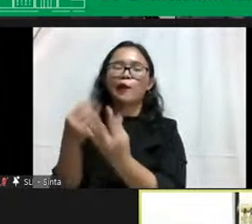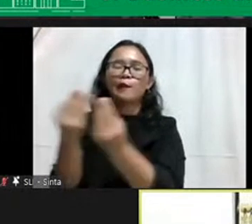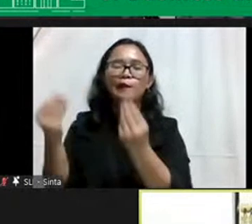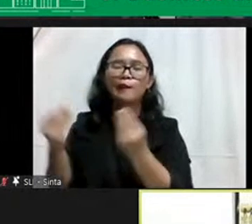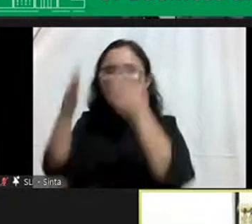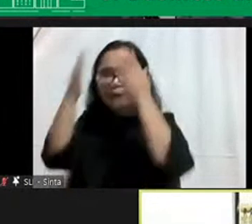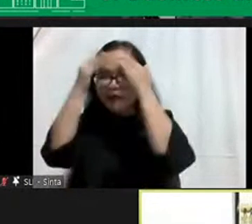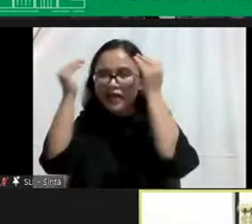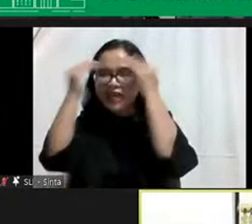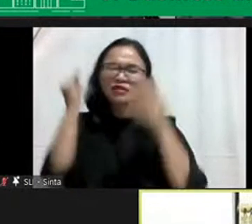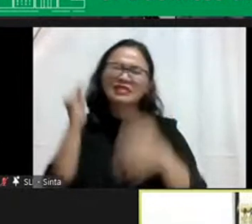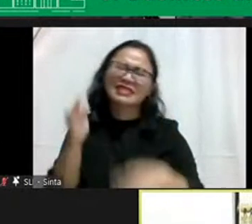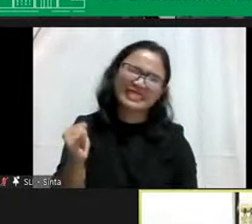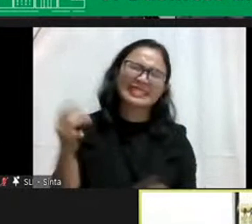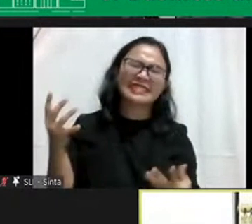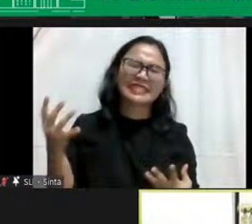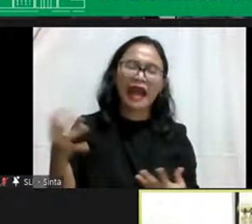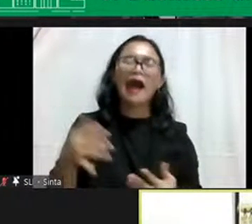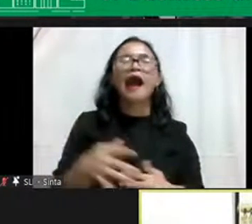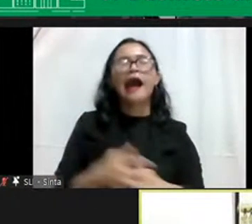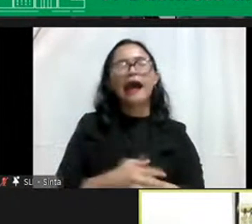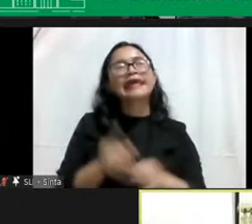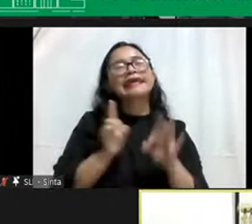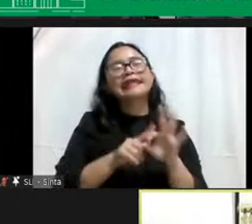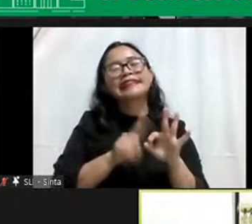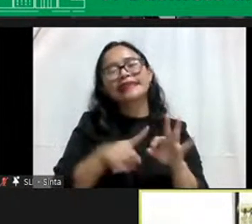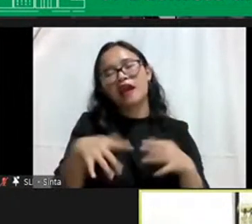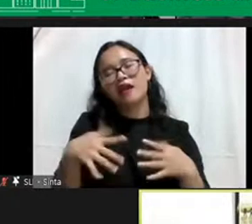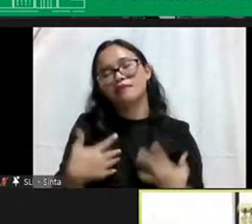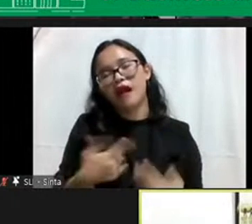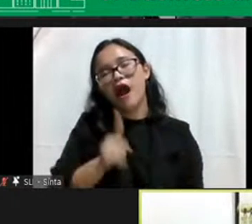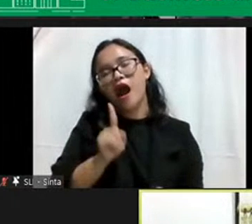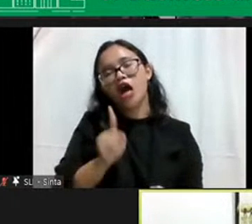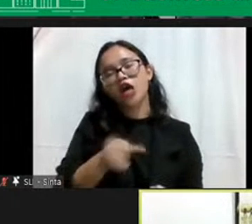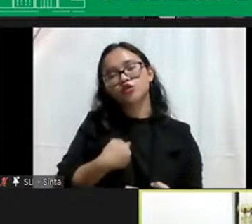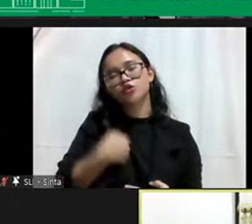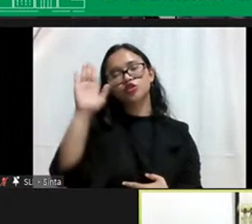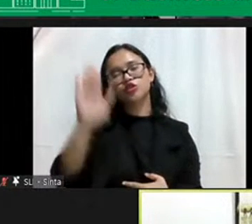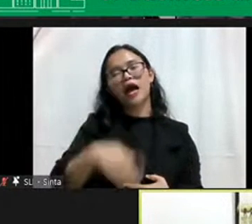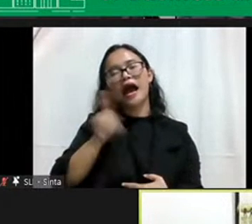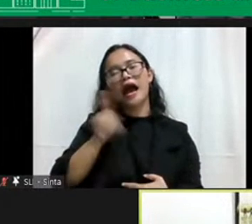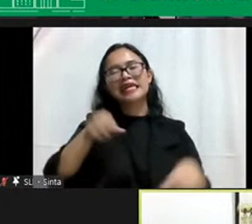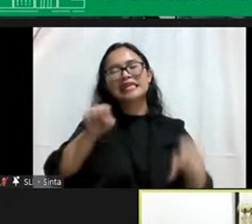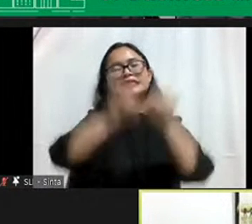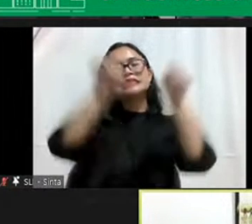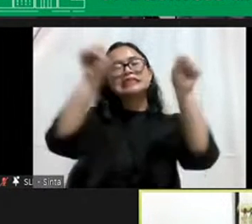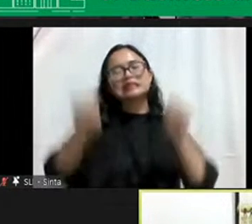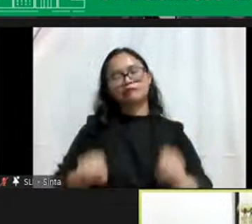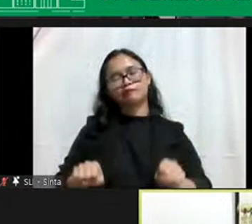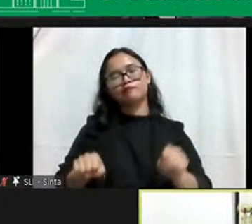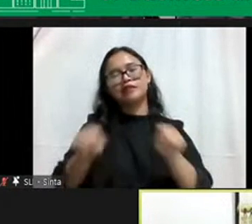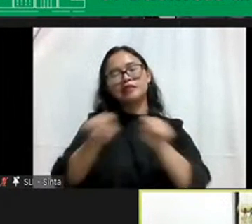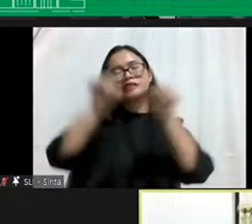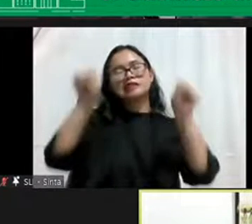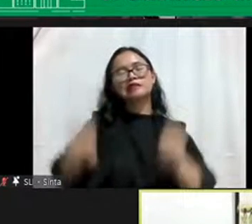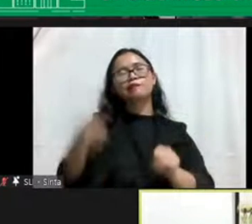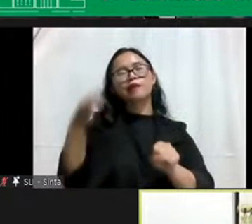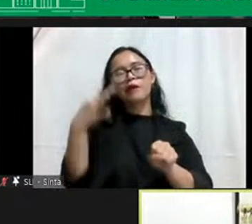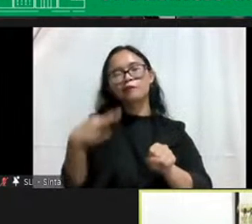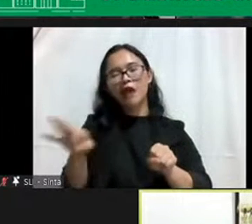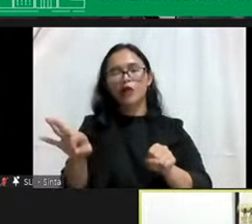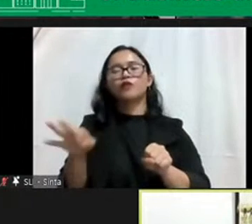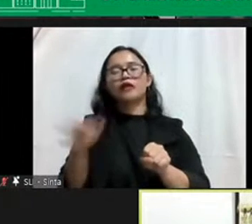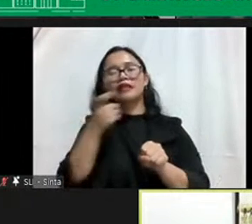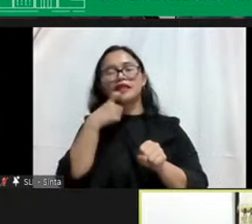untuk yang terakhir saya rasa bagaimana membangun satu sistem pendekatannya harus diubah gitu ya ini harus sustainable food system